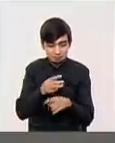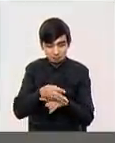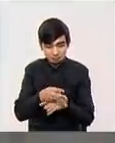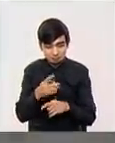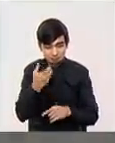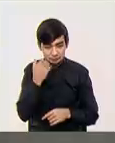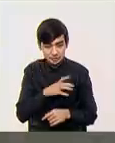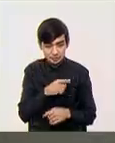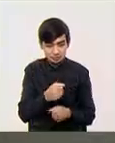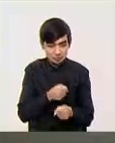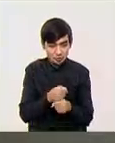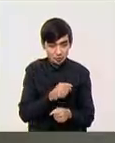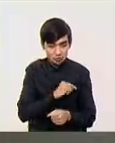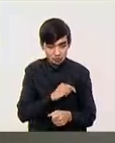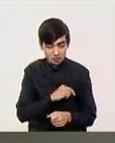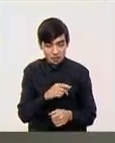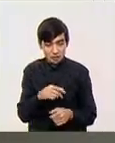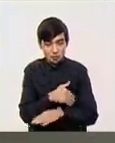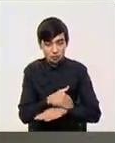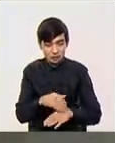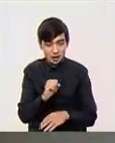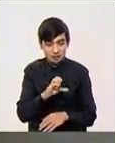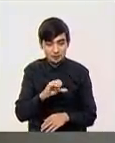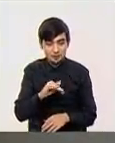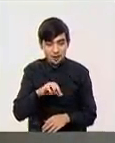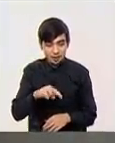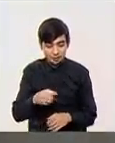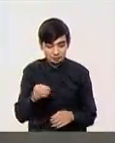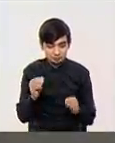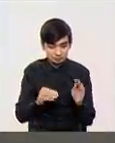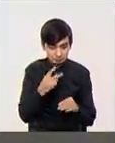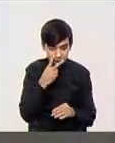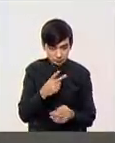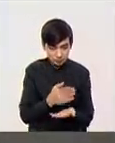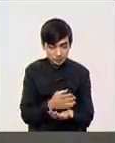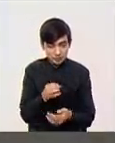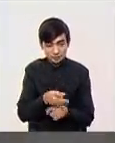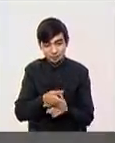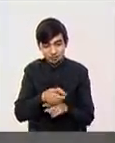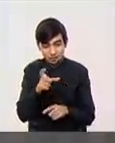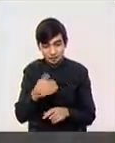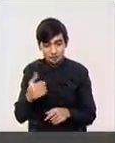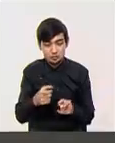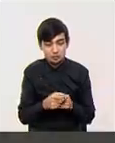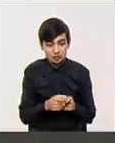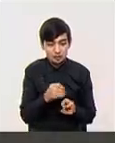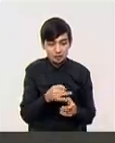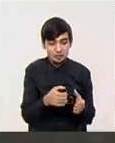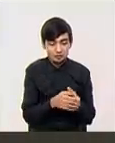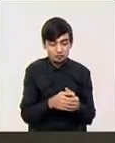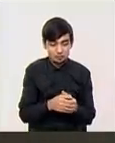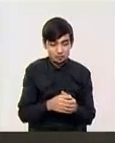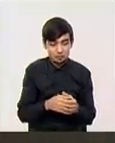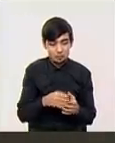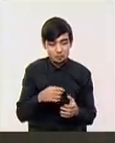бейне жазба. Кадрда жұмысшылардың көшеге асфальт төсеп жатқаны анық көрінеді. Жазба авторының сөзінше мердігер компания бюджет ақшасын